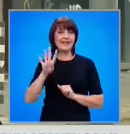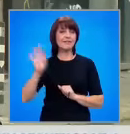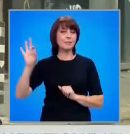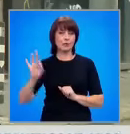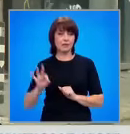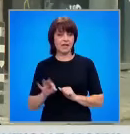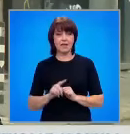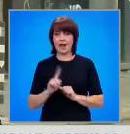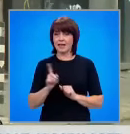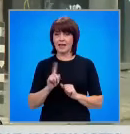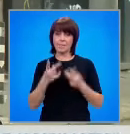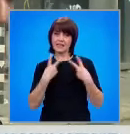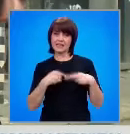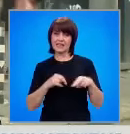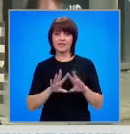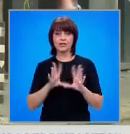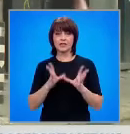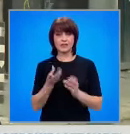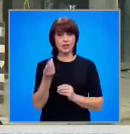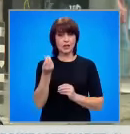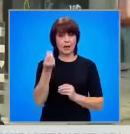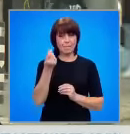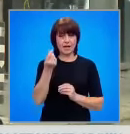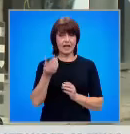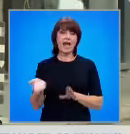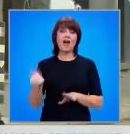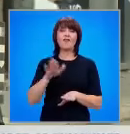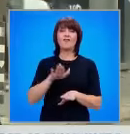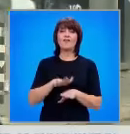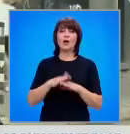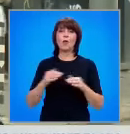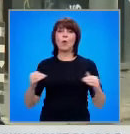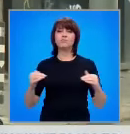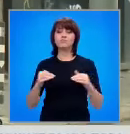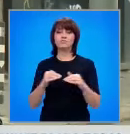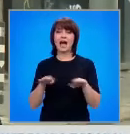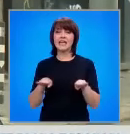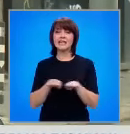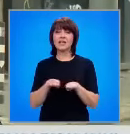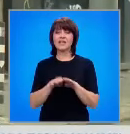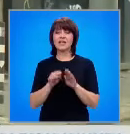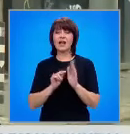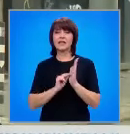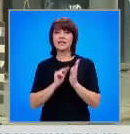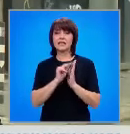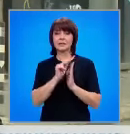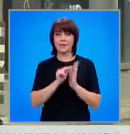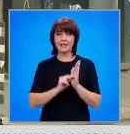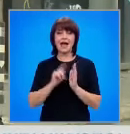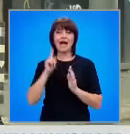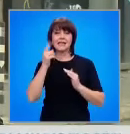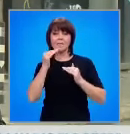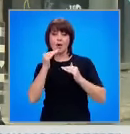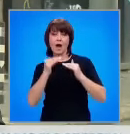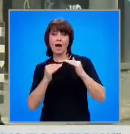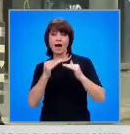бъде върната цялата сума на ДДС върху изравнителната сметка, а само върху разликата, която е между фактурираните количества